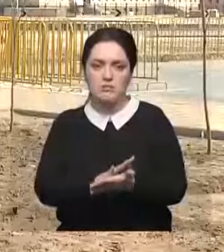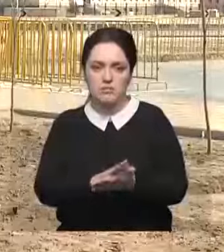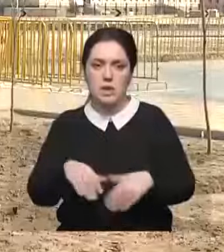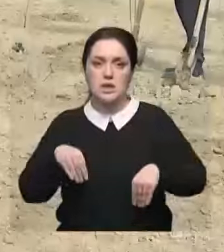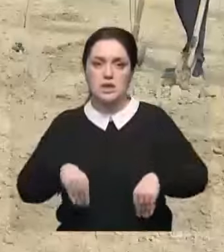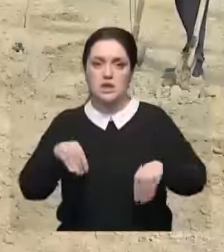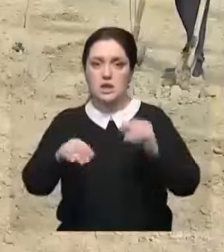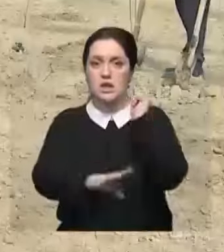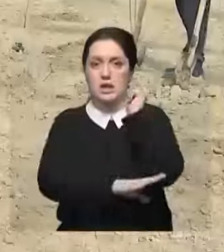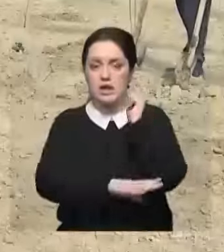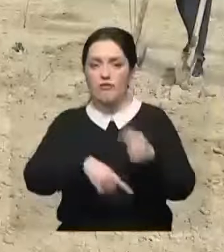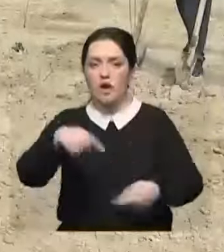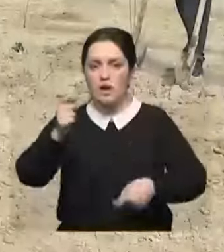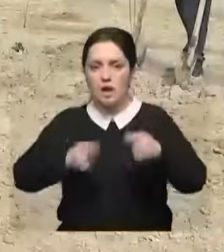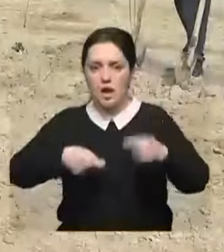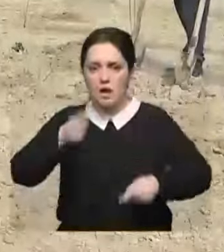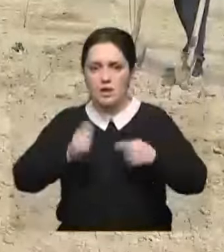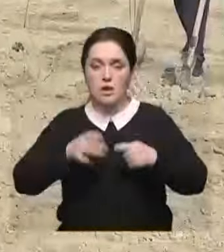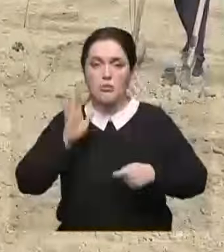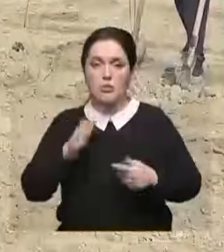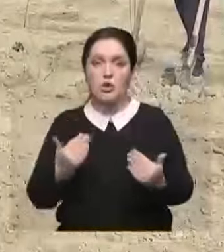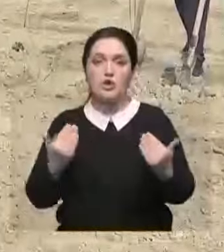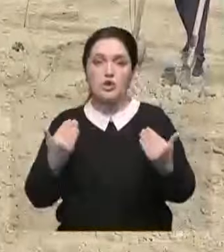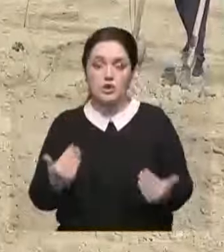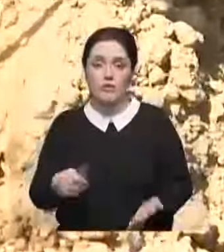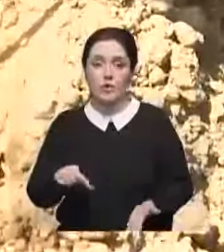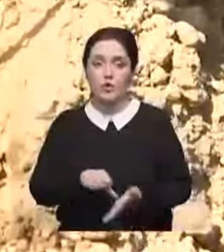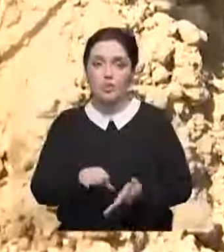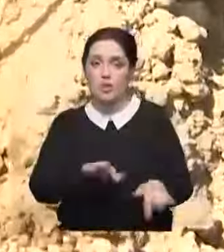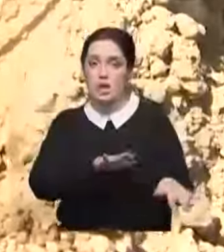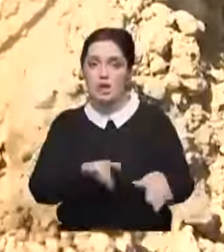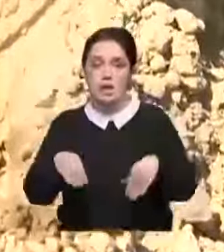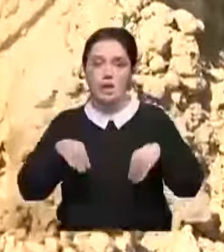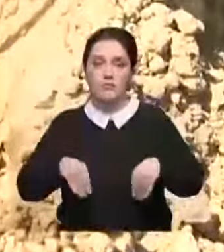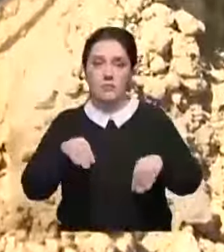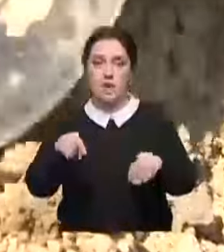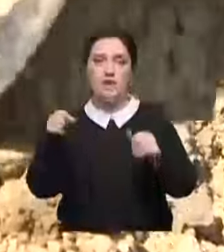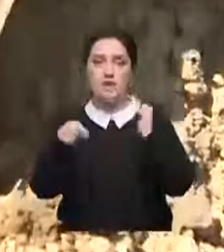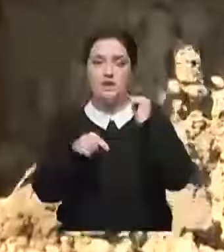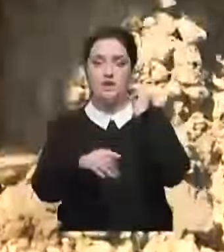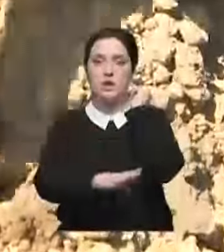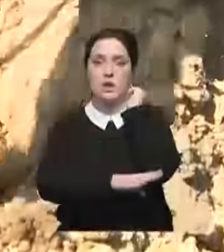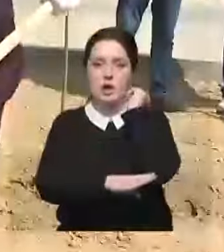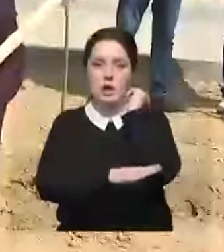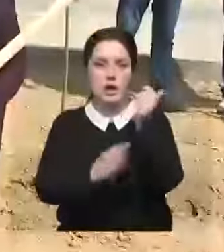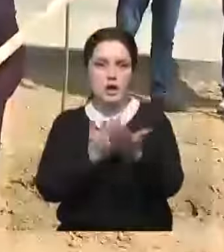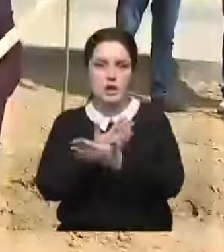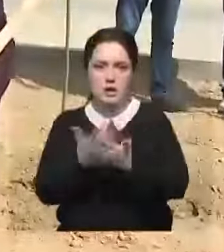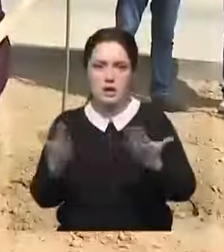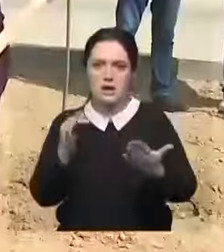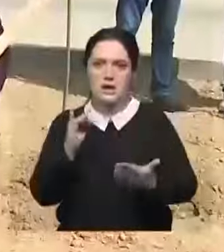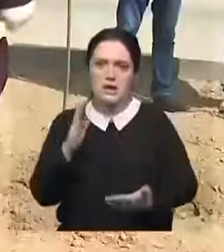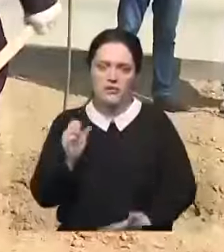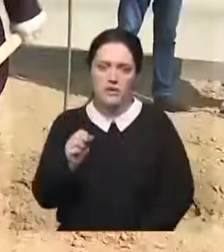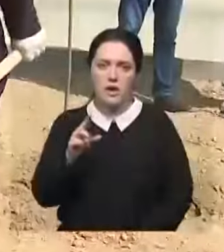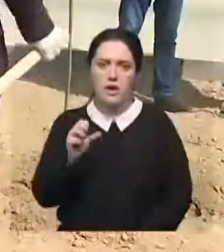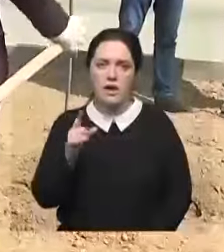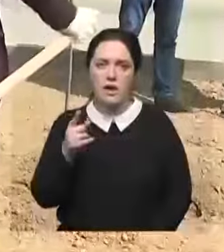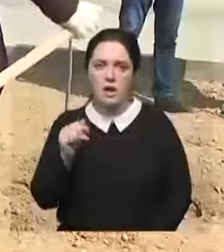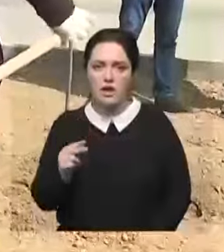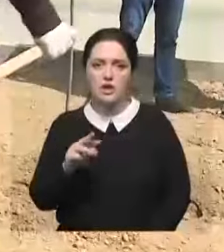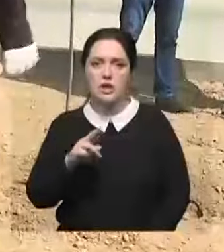проводить субботники, сажать деревья и красить архитектурные сооружения. Сегодня участники акции высадили 1000 саженцев тополя, ивы,